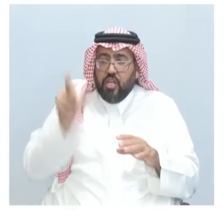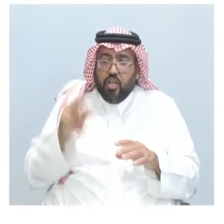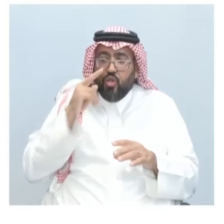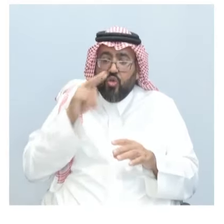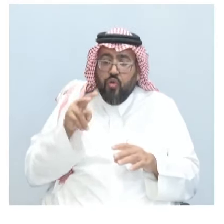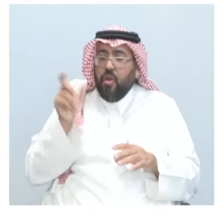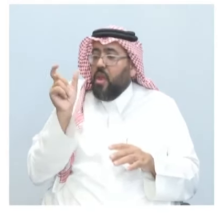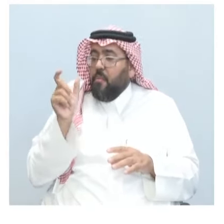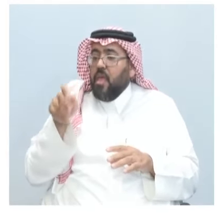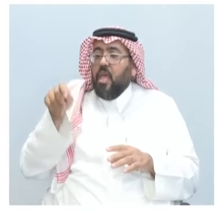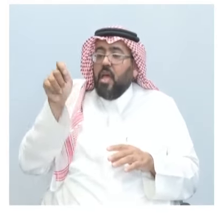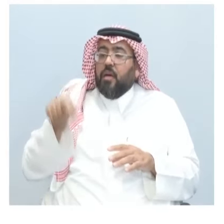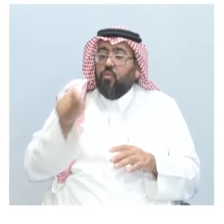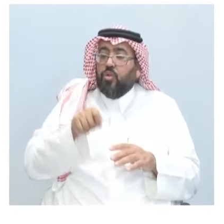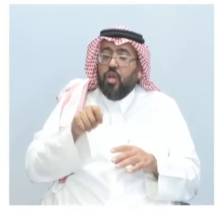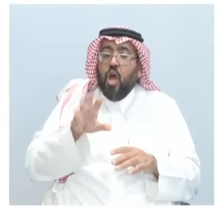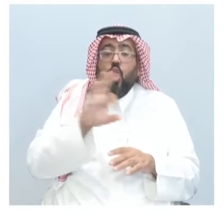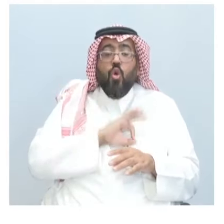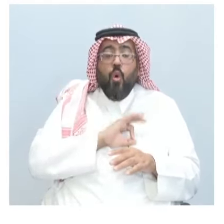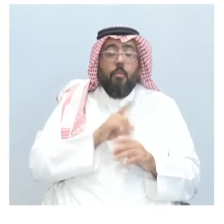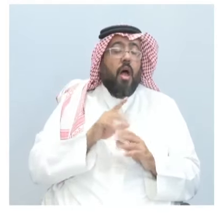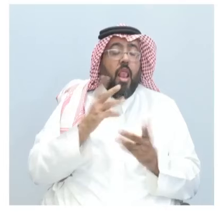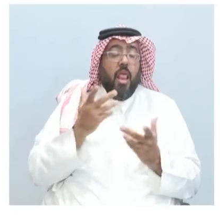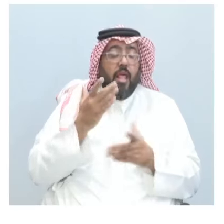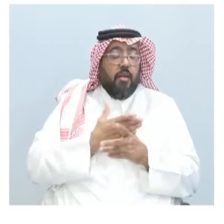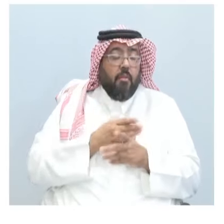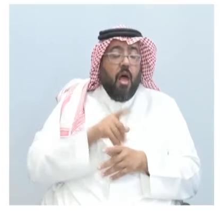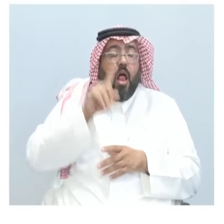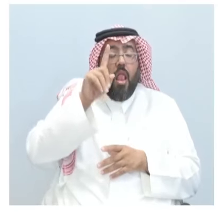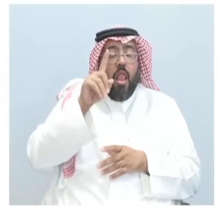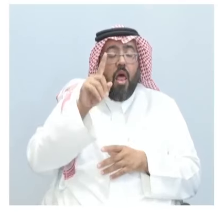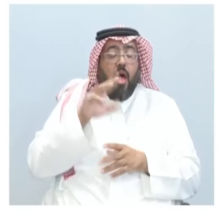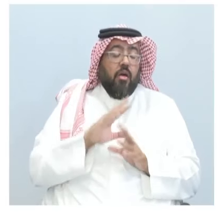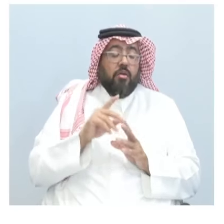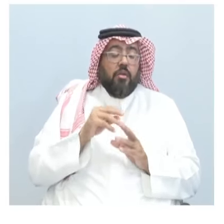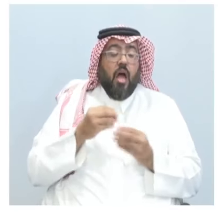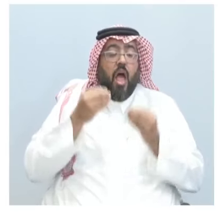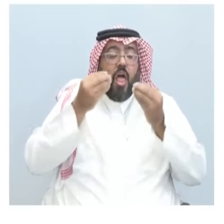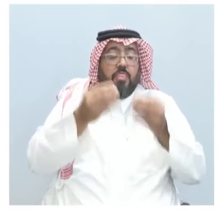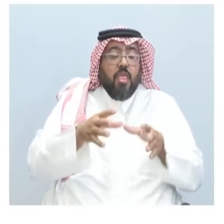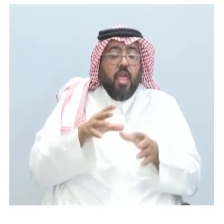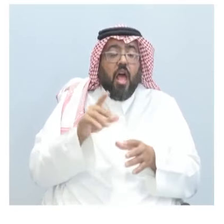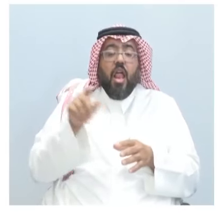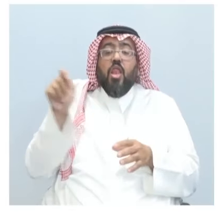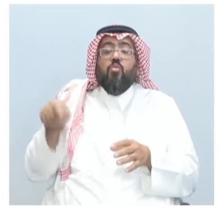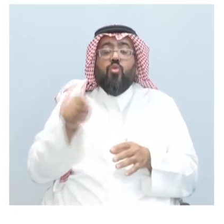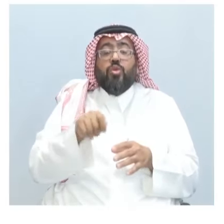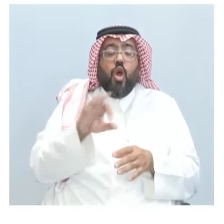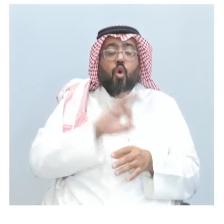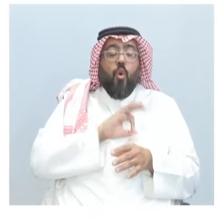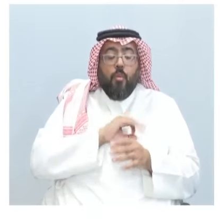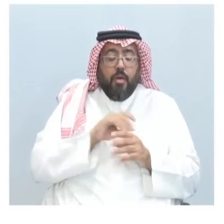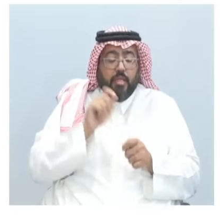احبه لاحظتم هذه ايضا من الامور التي اعطاها الله سبحانه وتعالى لموسى